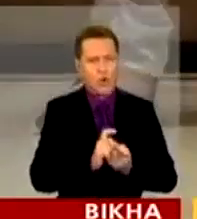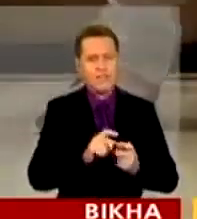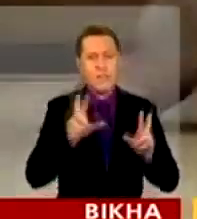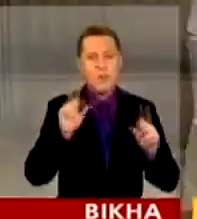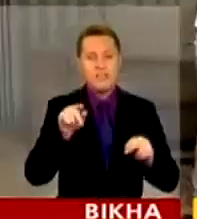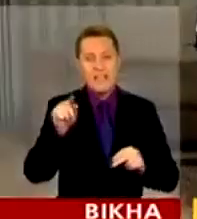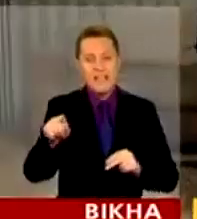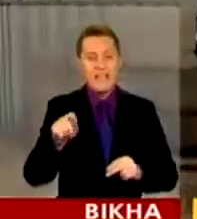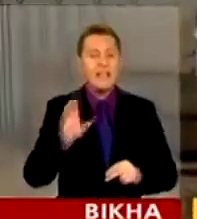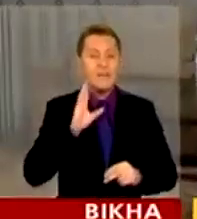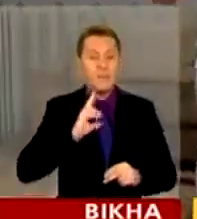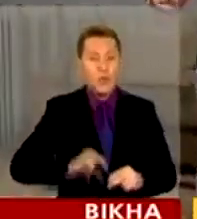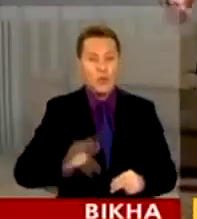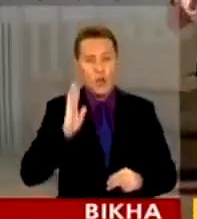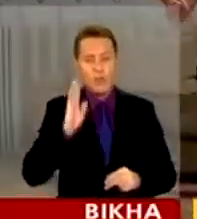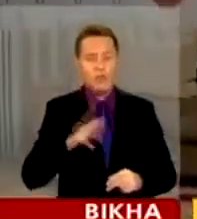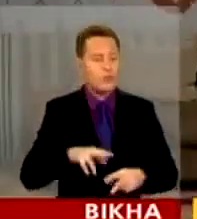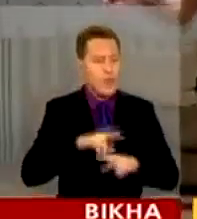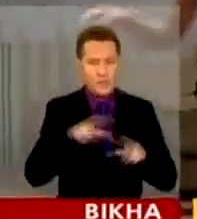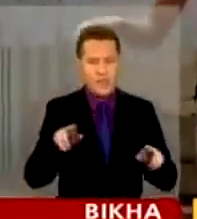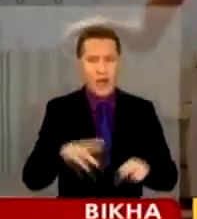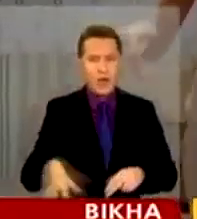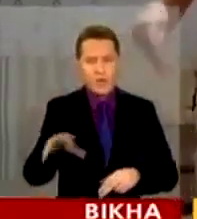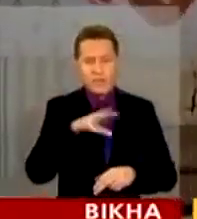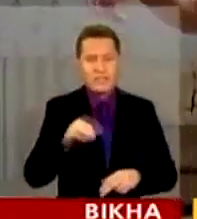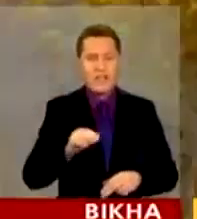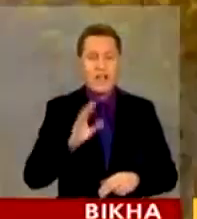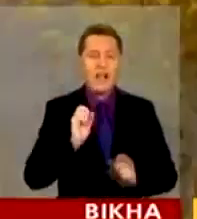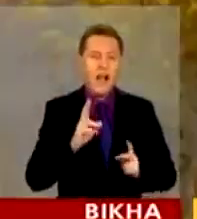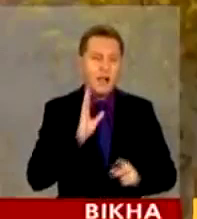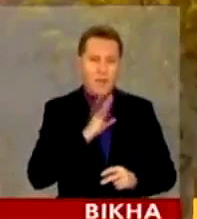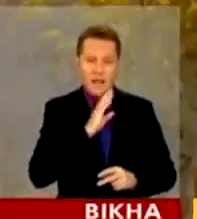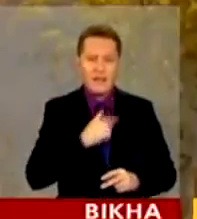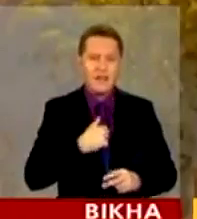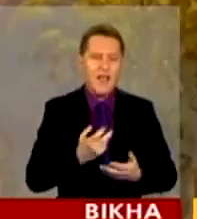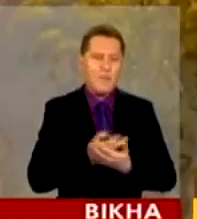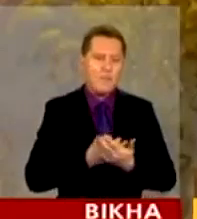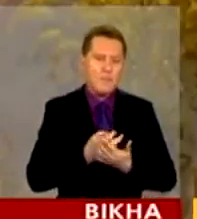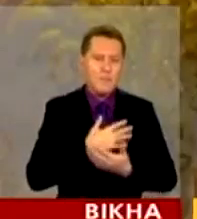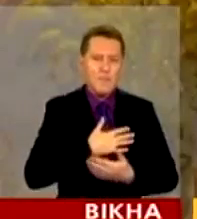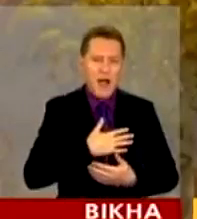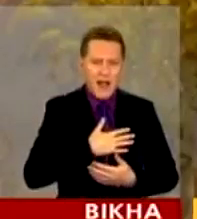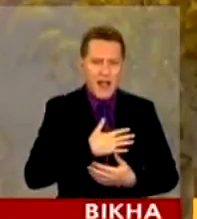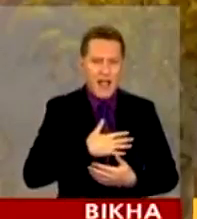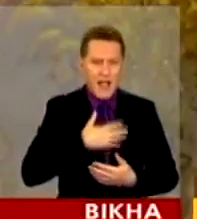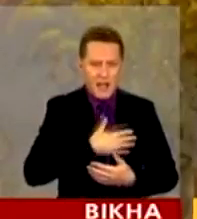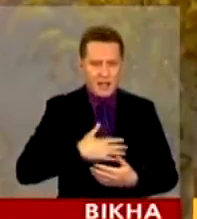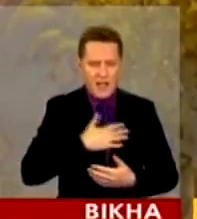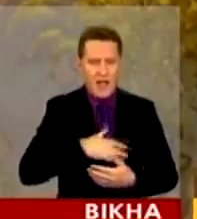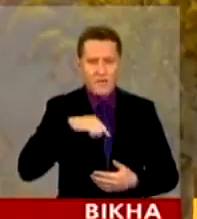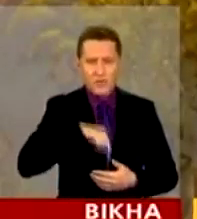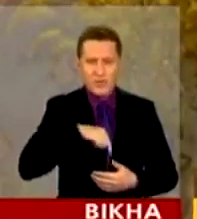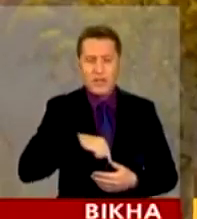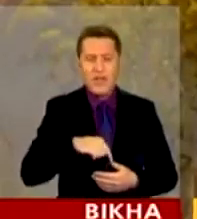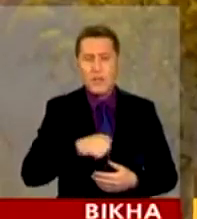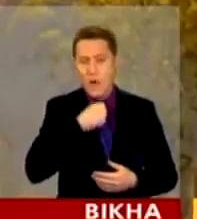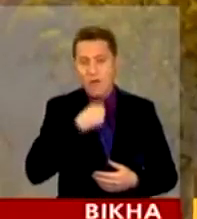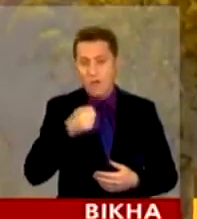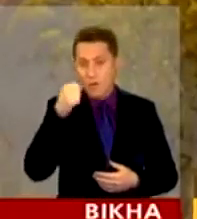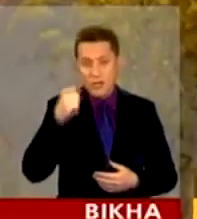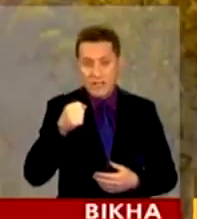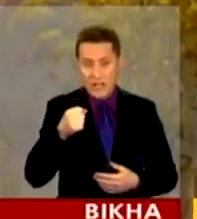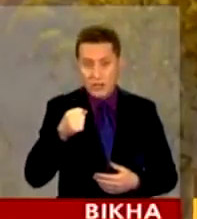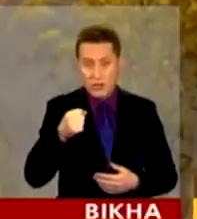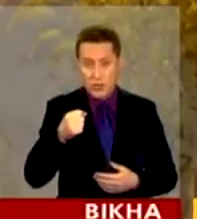її дитина буде як усі. Мені, як матері, боліло внутрі, що моя дочка по возрасту не ходить,